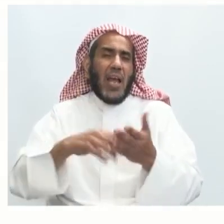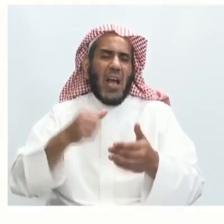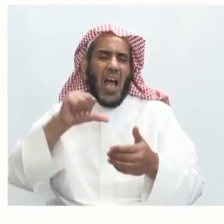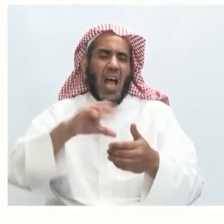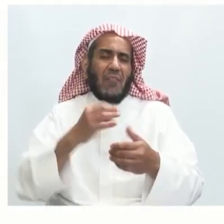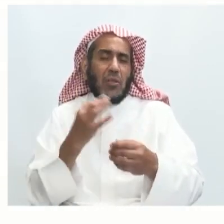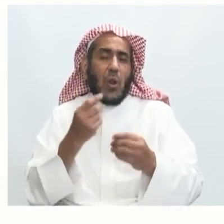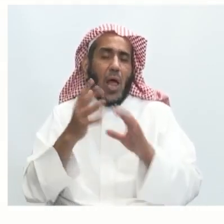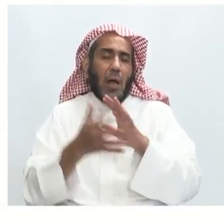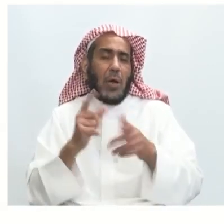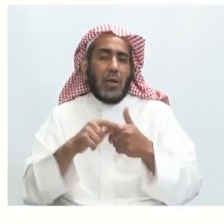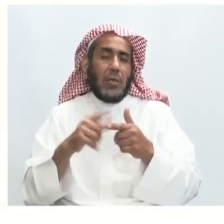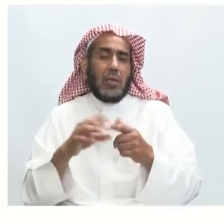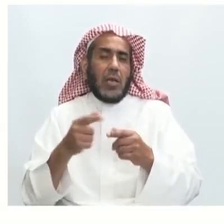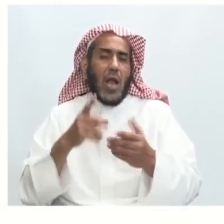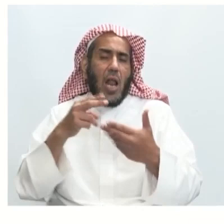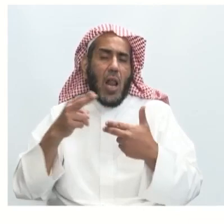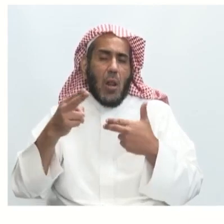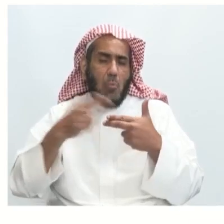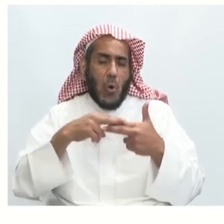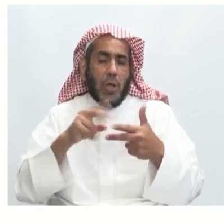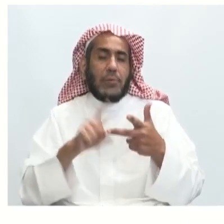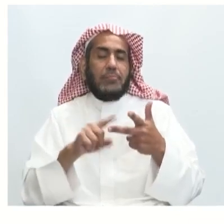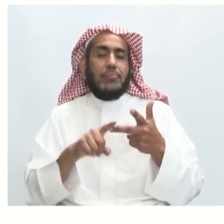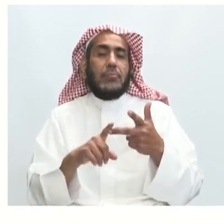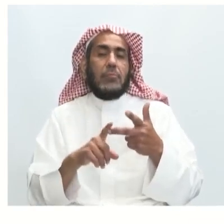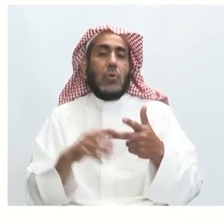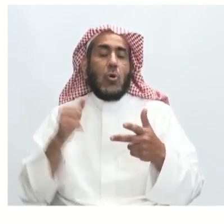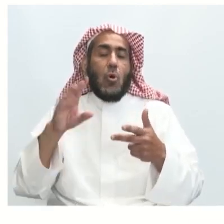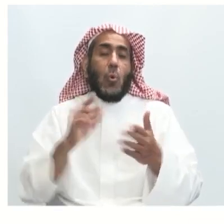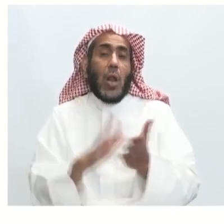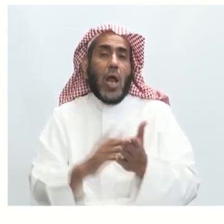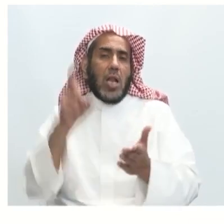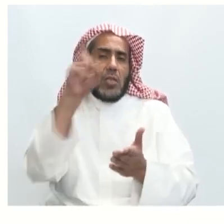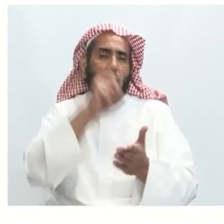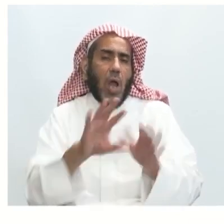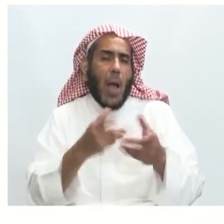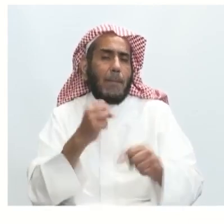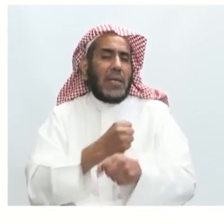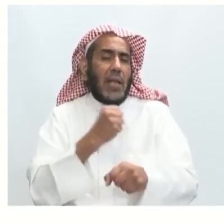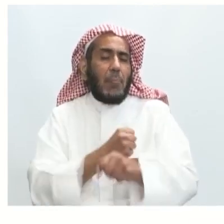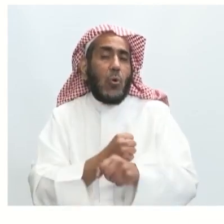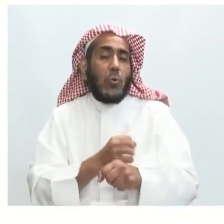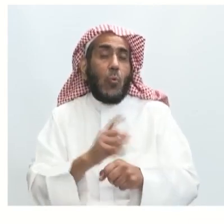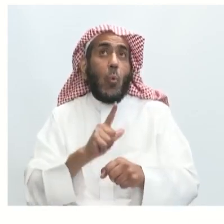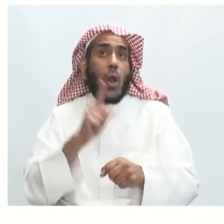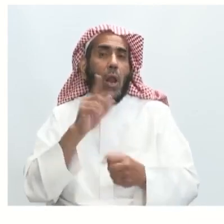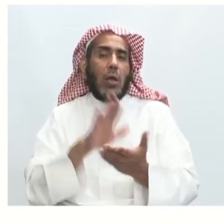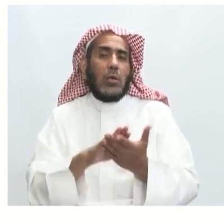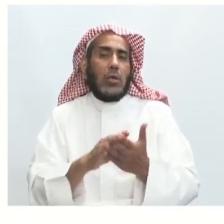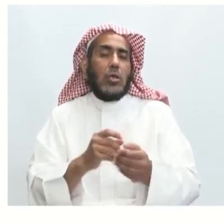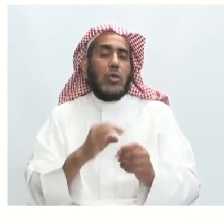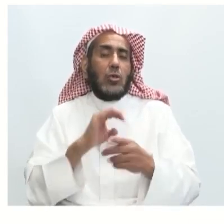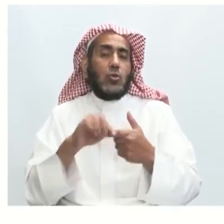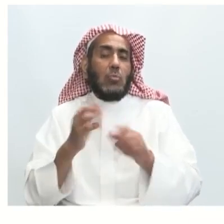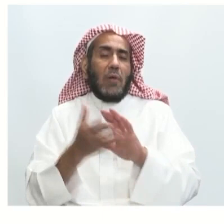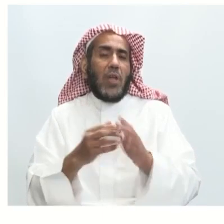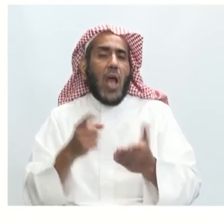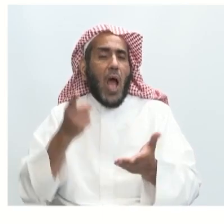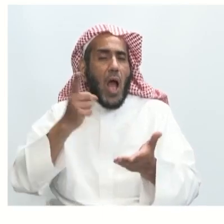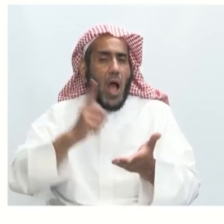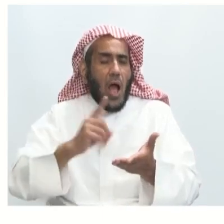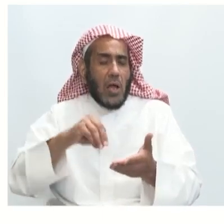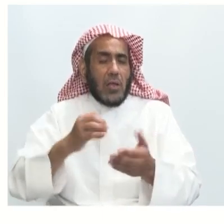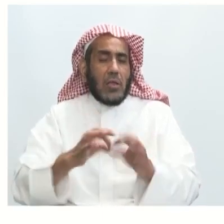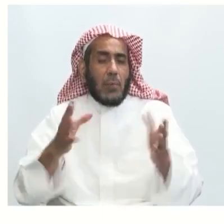رواتوها هنا للمنكر للمنكر والله لتسالون عما تعملون هنا جمله فيها اكثر من